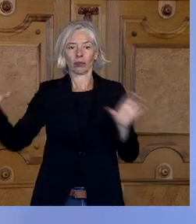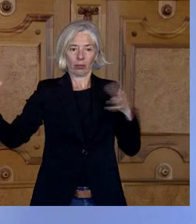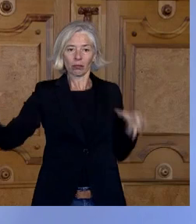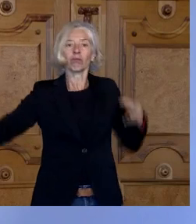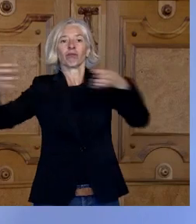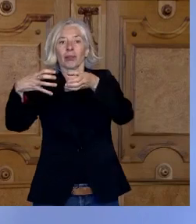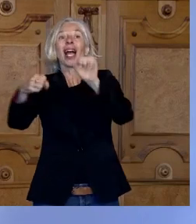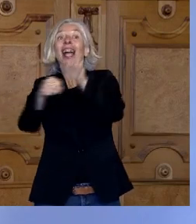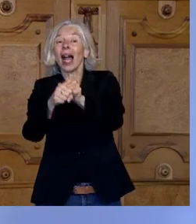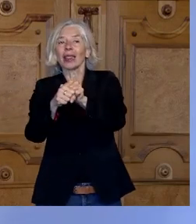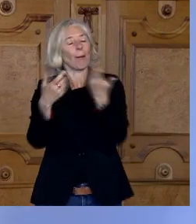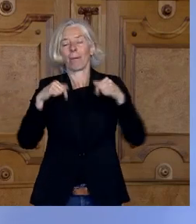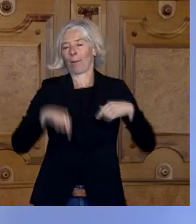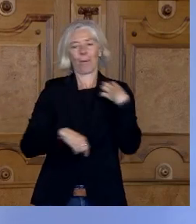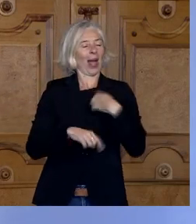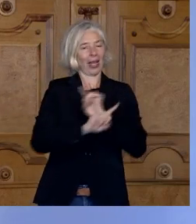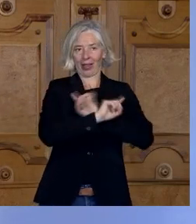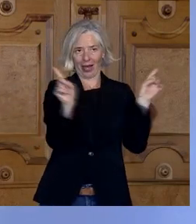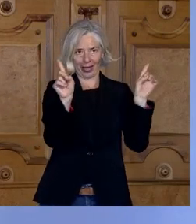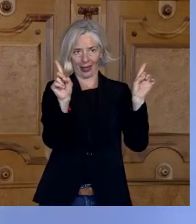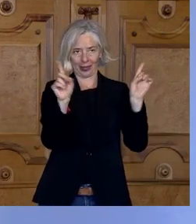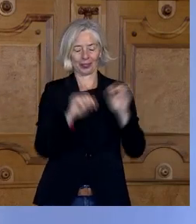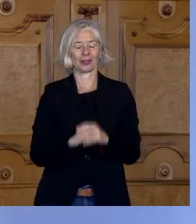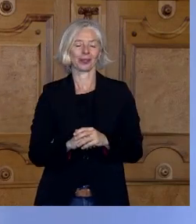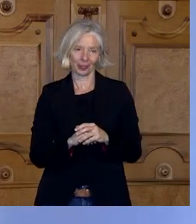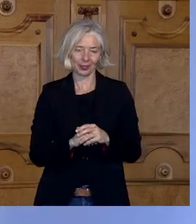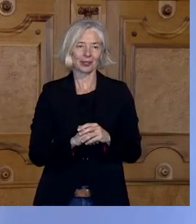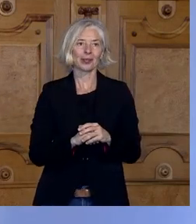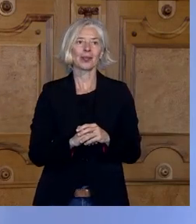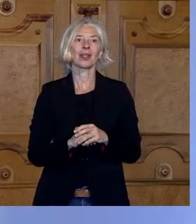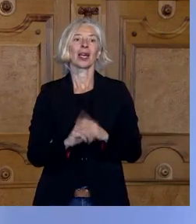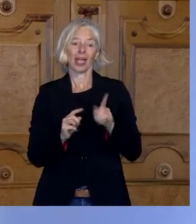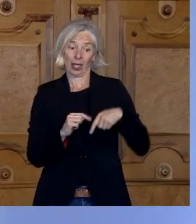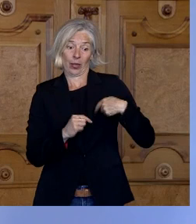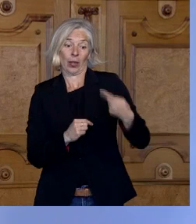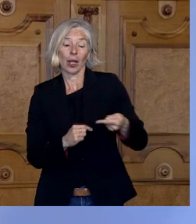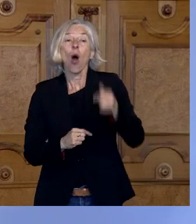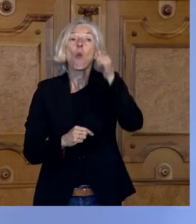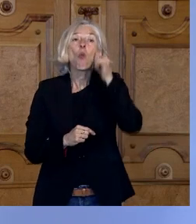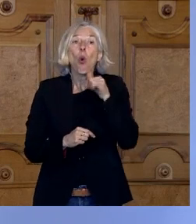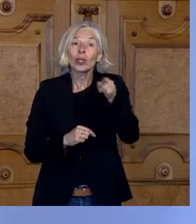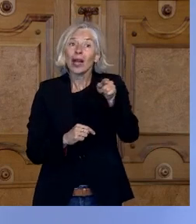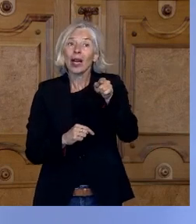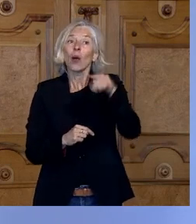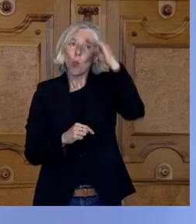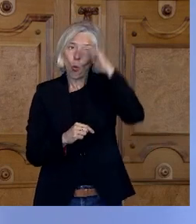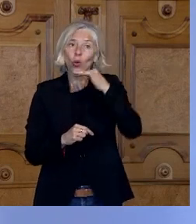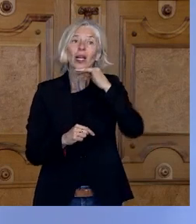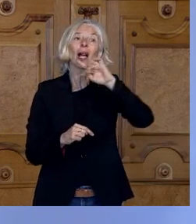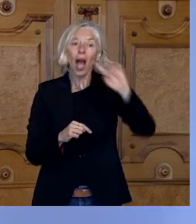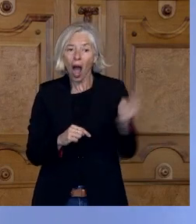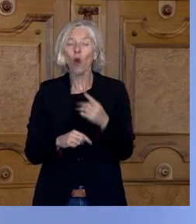ankommt. Auch unsere Unternehmen dürfen ab kommendem Montag wieder öffnen. Das heißt, dass alle Handels-